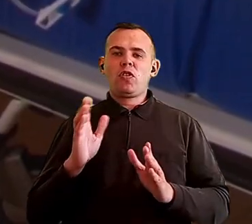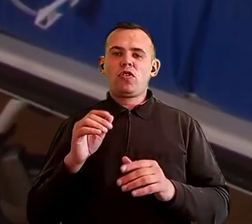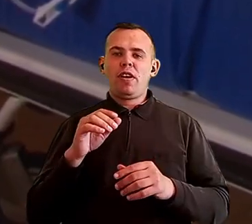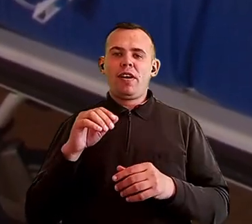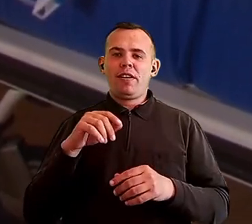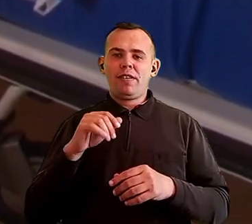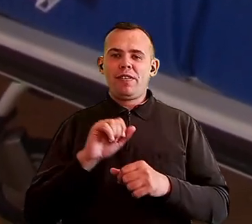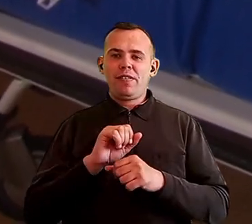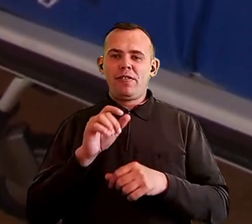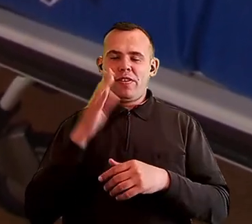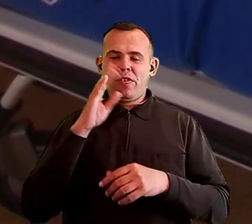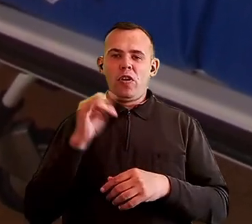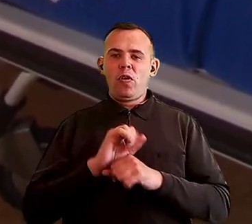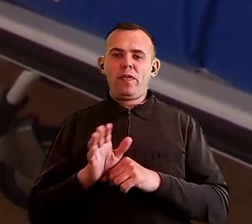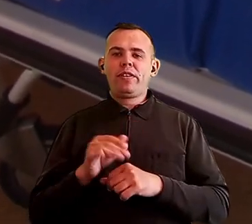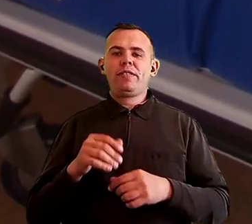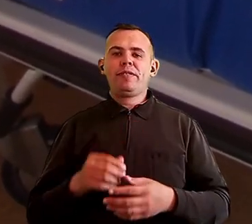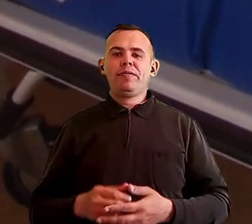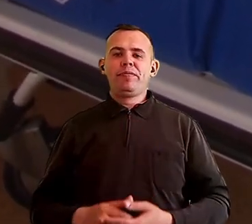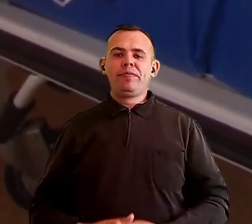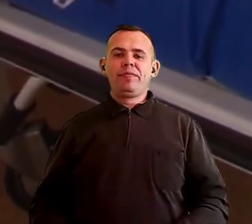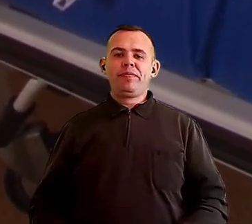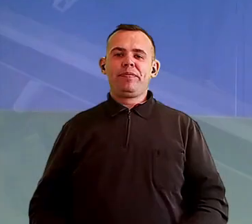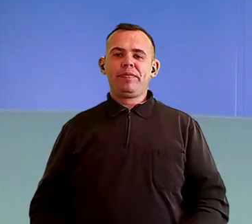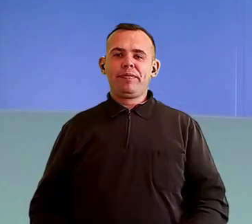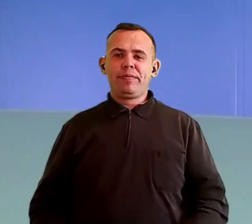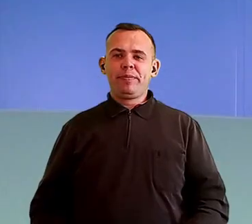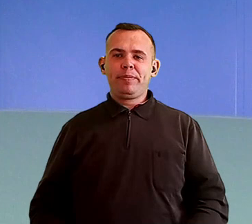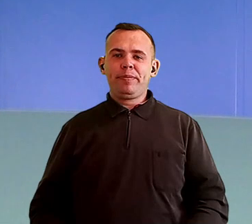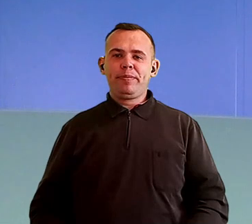Тетяна Недбайло, Тамазу Розія, новини на Суспільному, Черкаси.